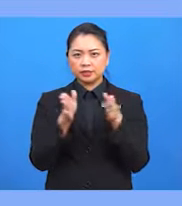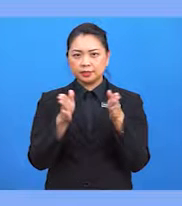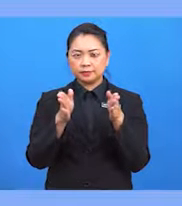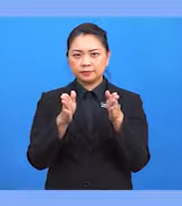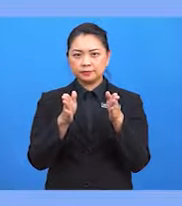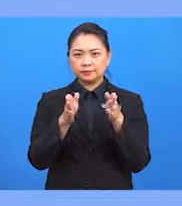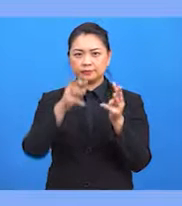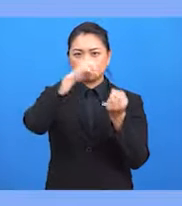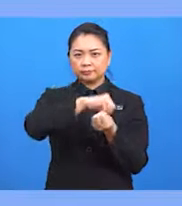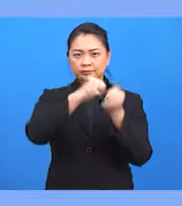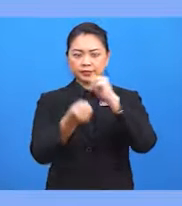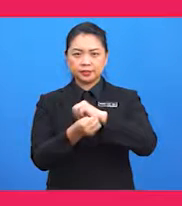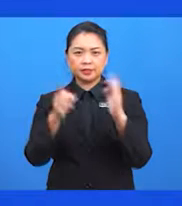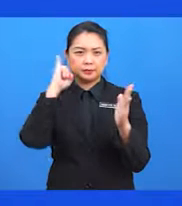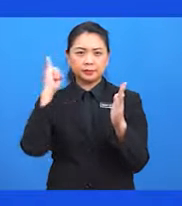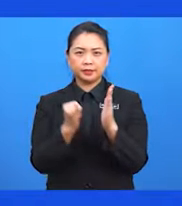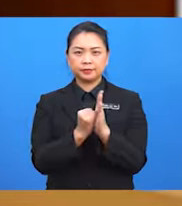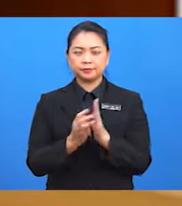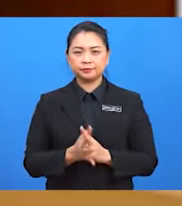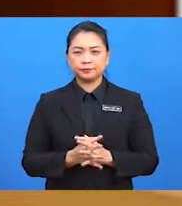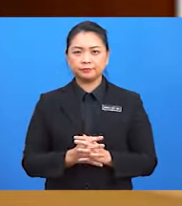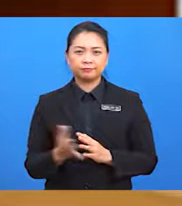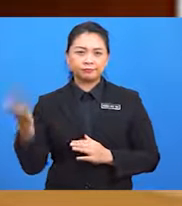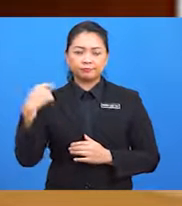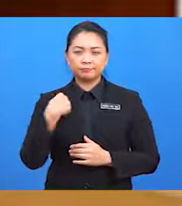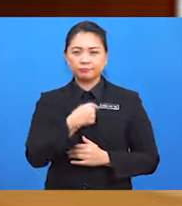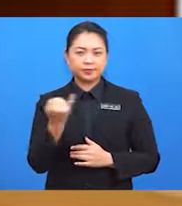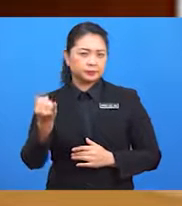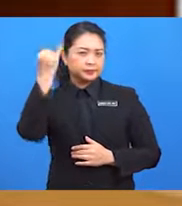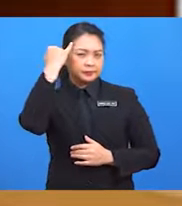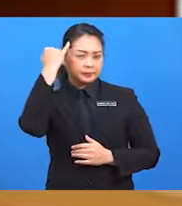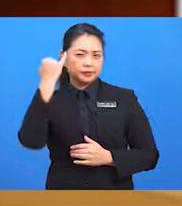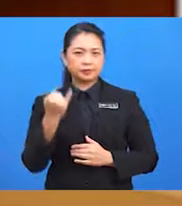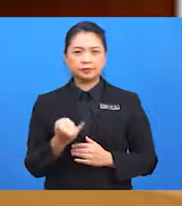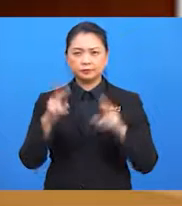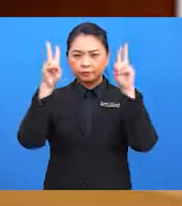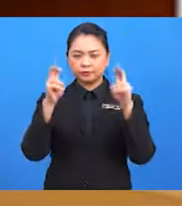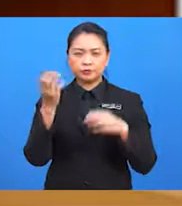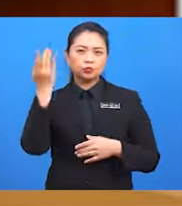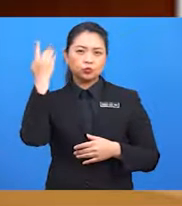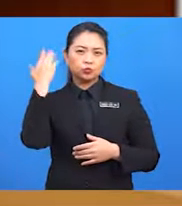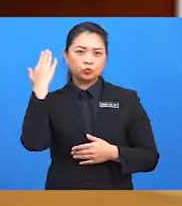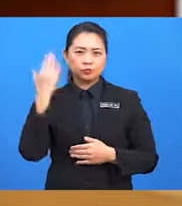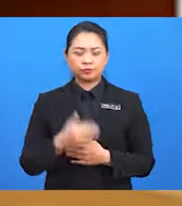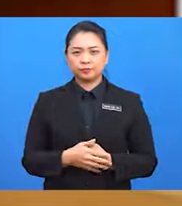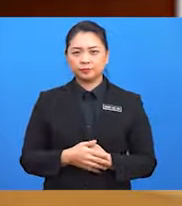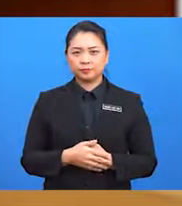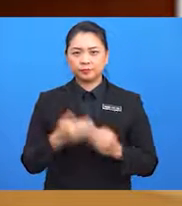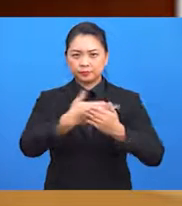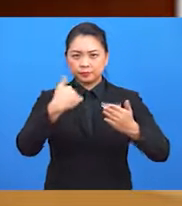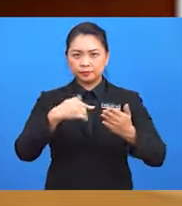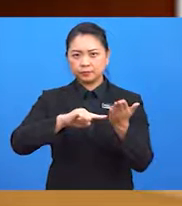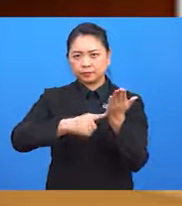iaitu manipulasi imej. Jom kita imbas kembali topik lepas sebelum meneruskan pembelajaran